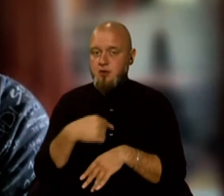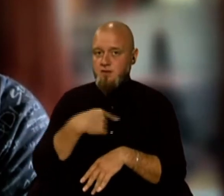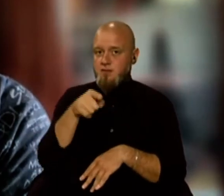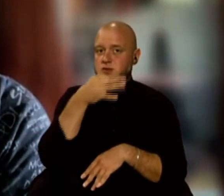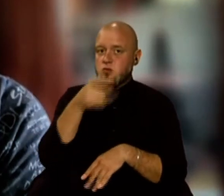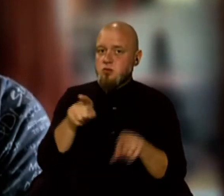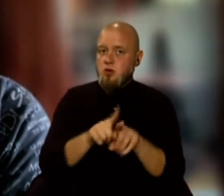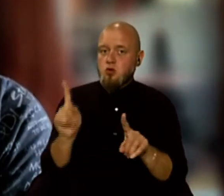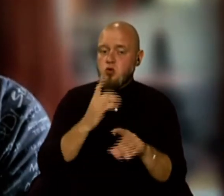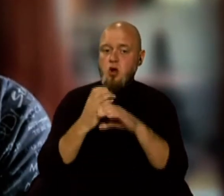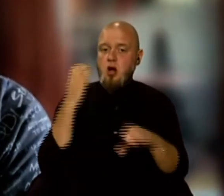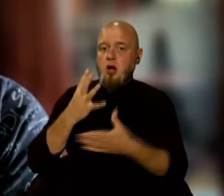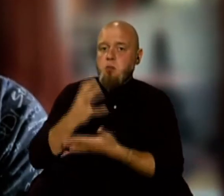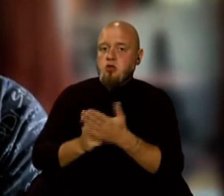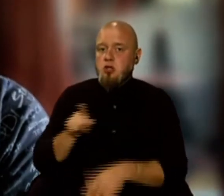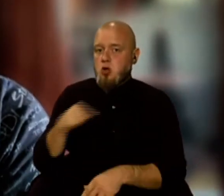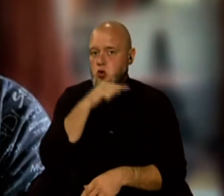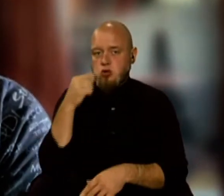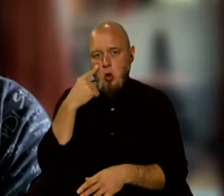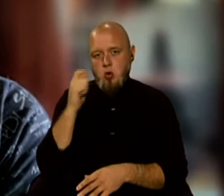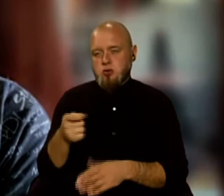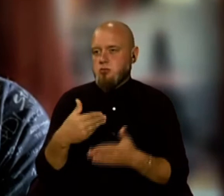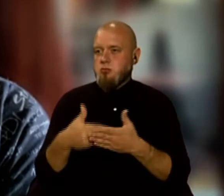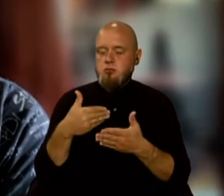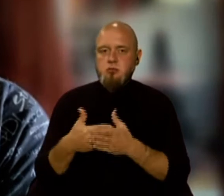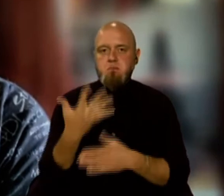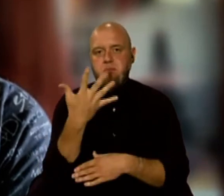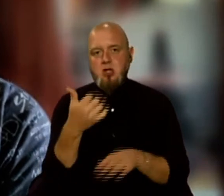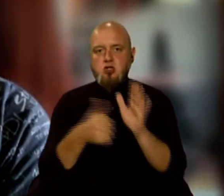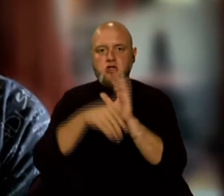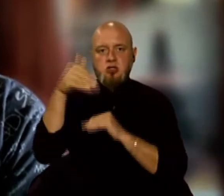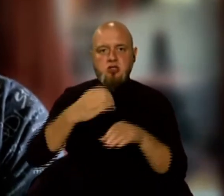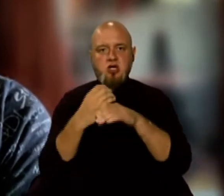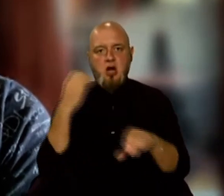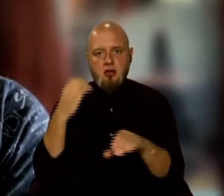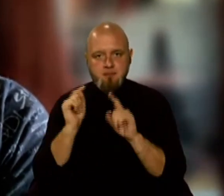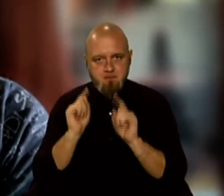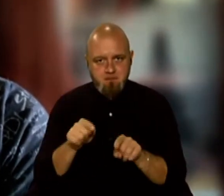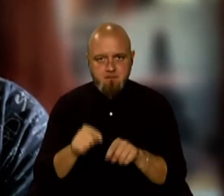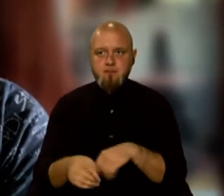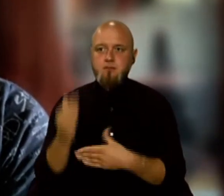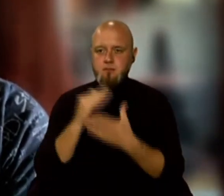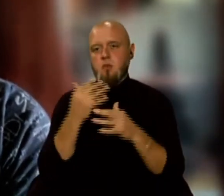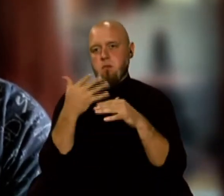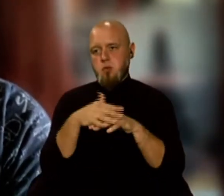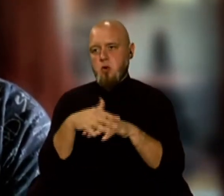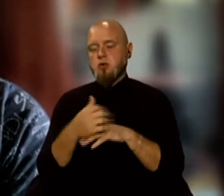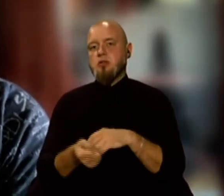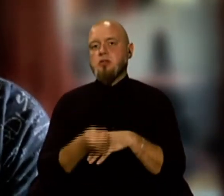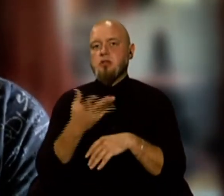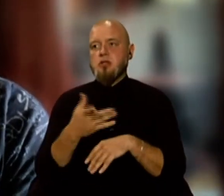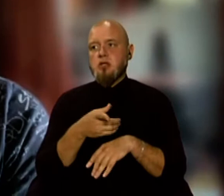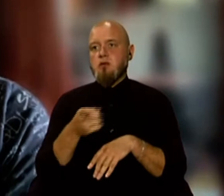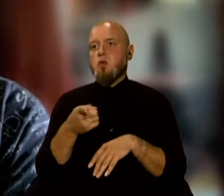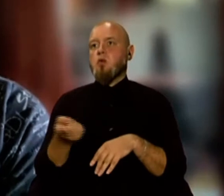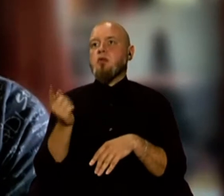що ракетний потенціал Росії оцінюється десь близько 5-6 тисяч ракет. От порахуйте, скільки. Ну,